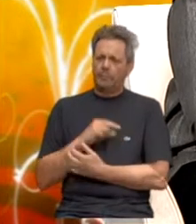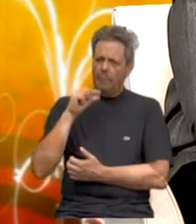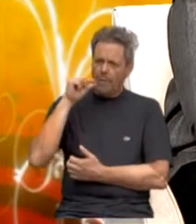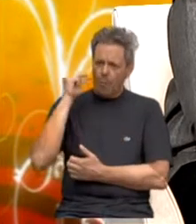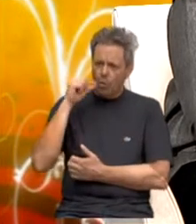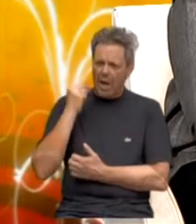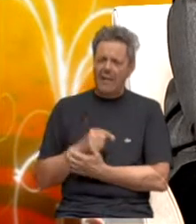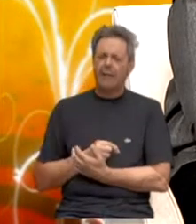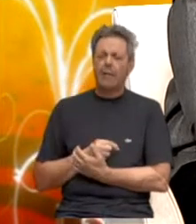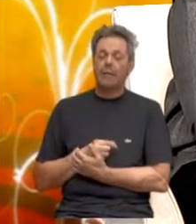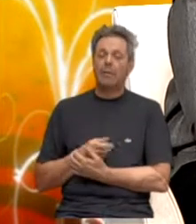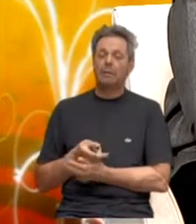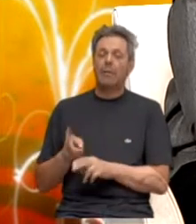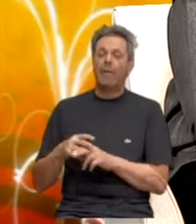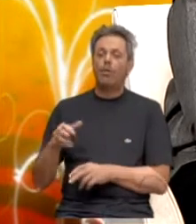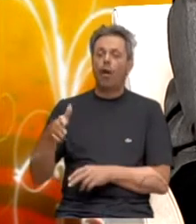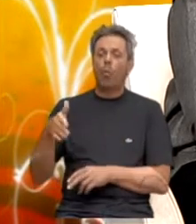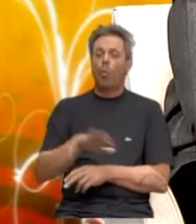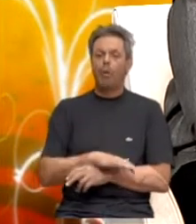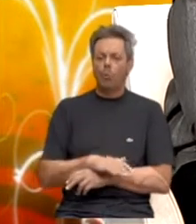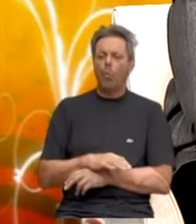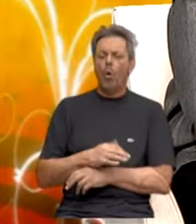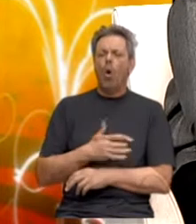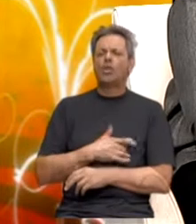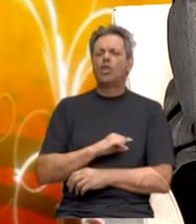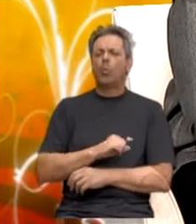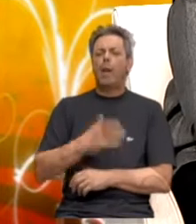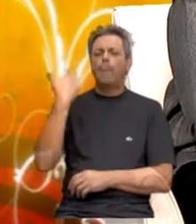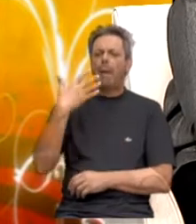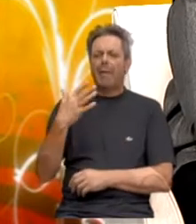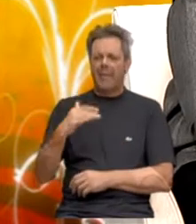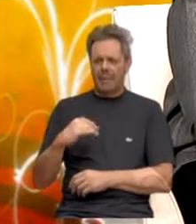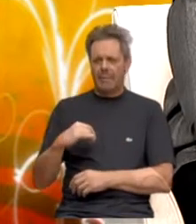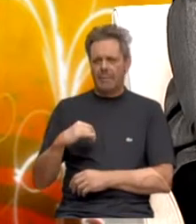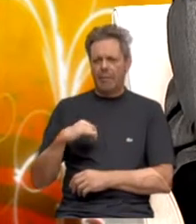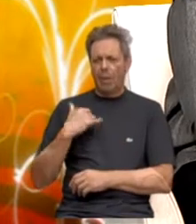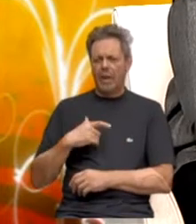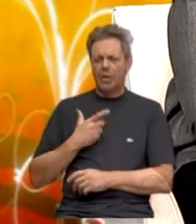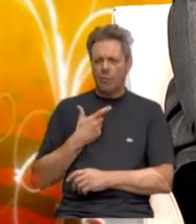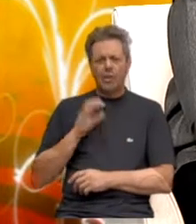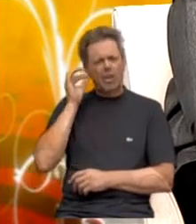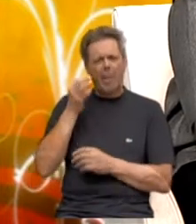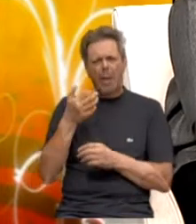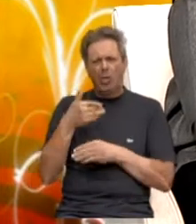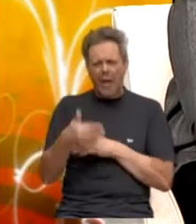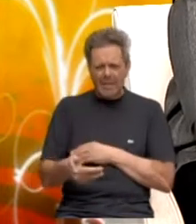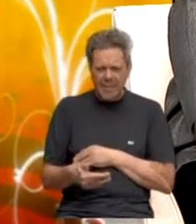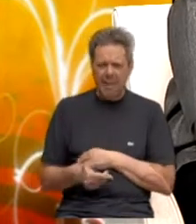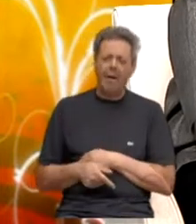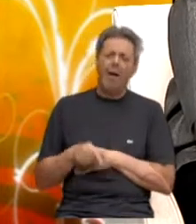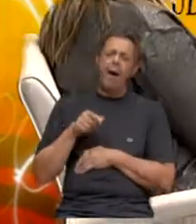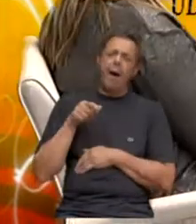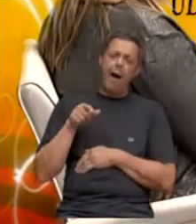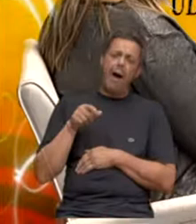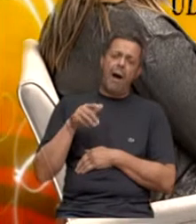muškarci, najčešće umiru od srčanog udara prije 50. godine života, žene nešto kasnije, a homozigoti koji su rijeđi umiru